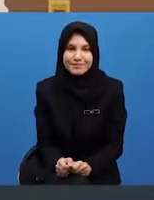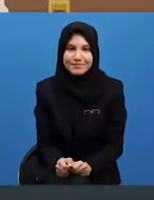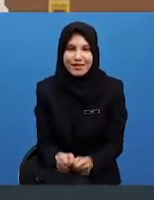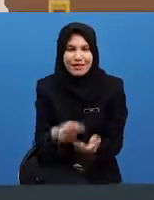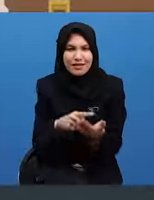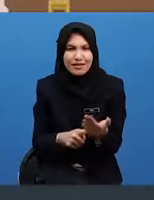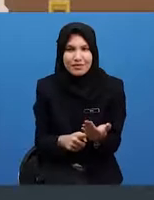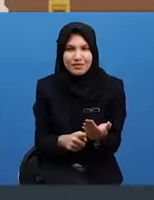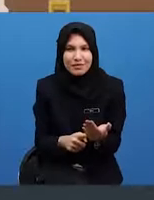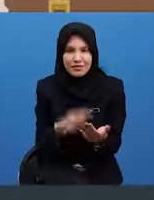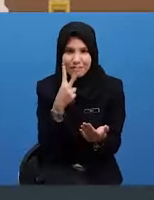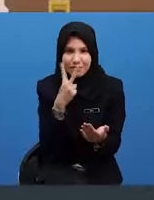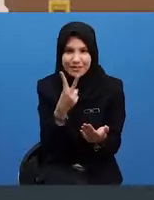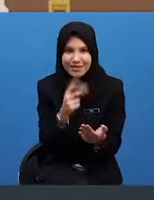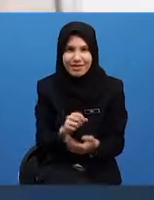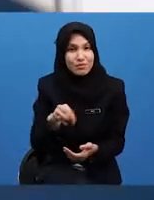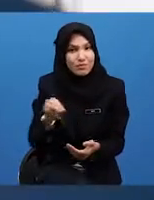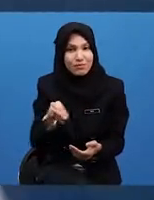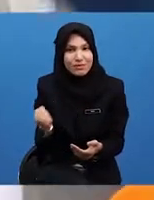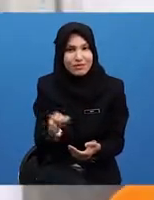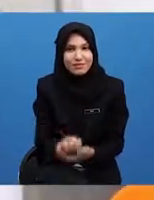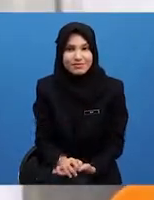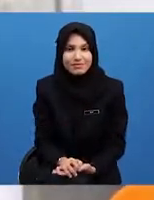Apakah yang akan diperhatikan murid-murid?